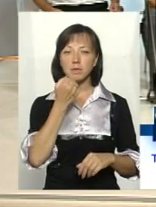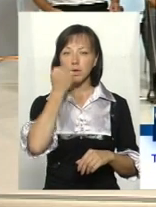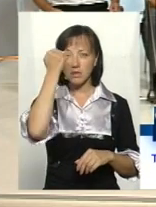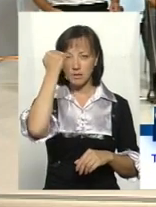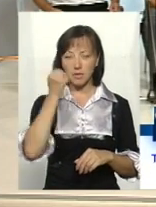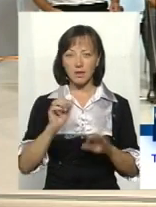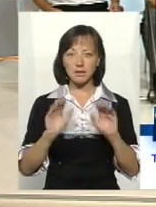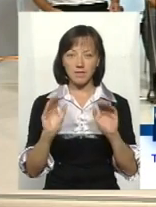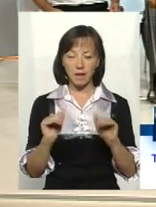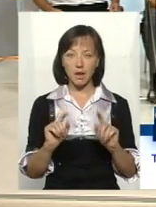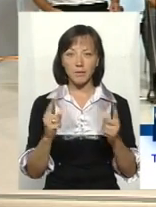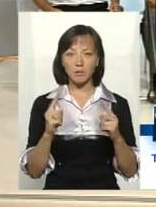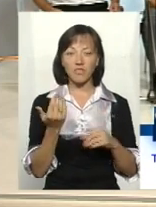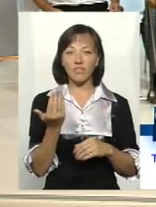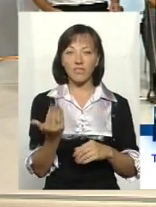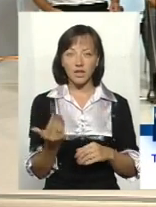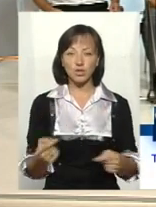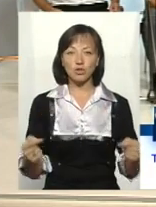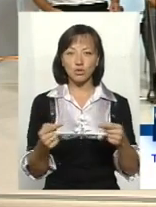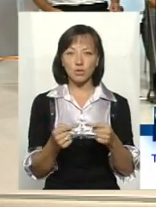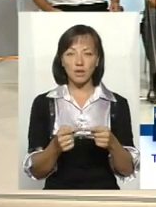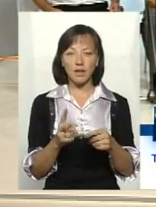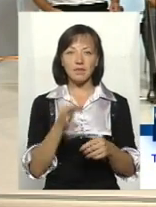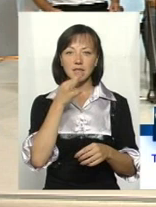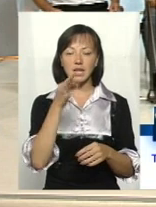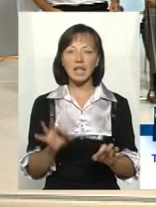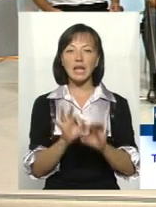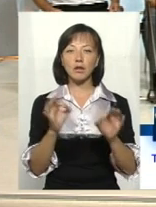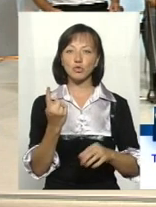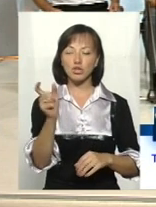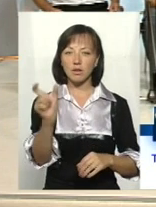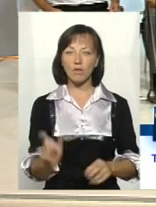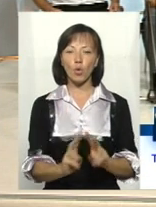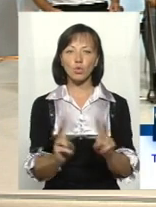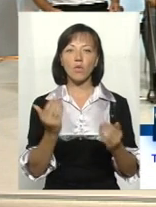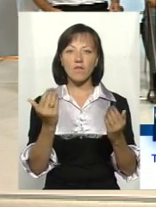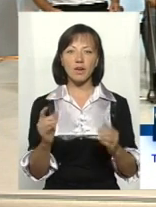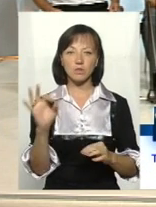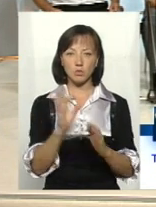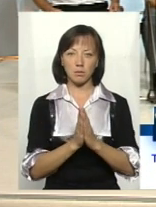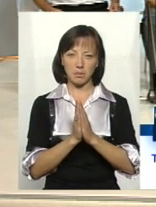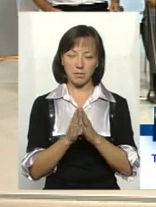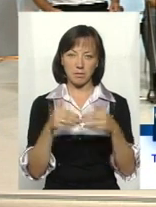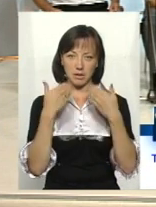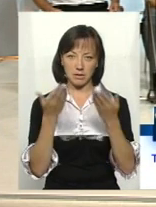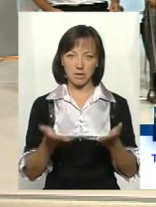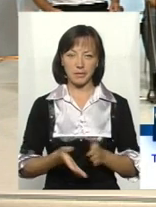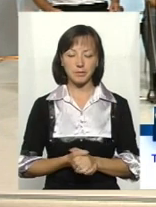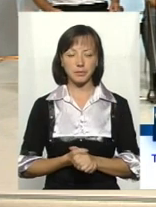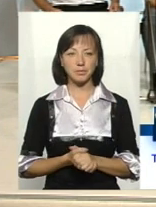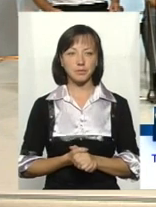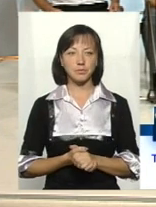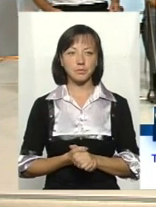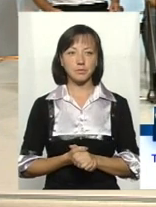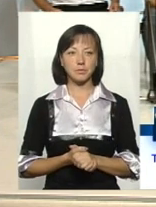до свидания. Потому что вы четко не ответили ни одному человеку, кто вас о чем-то спросил.